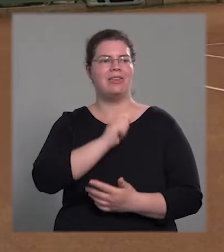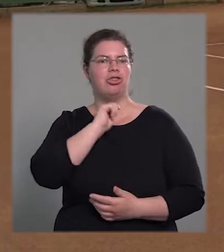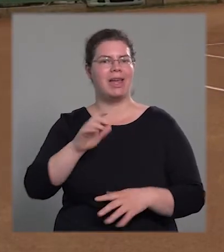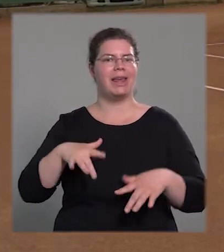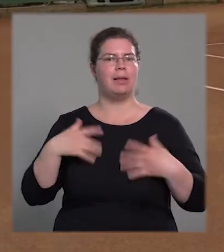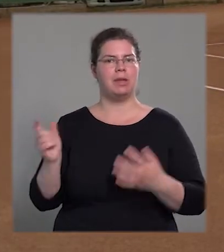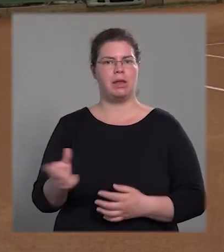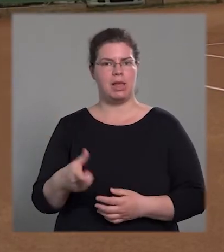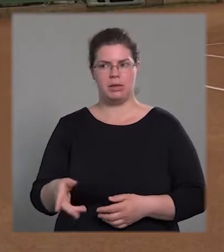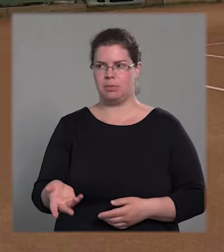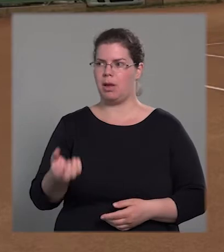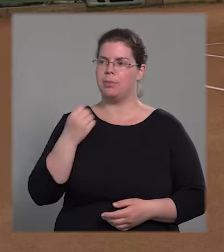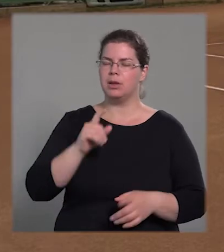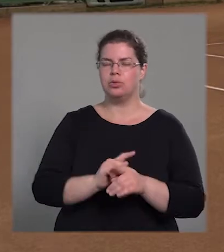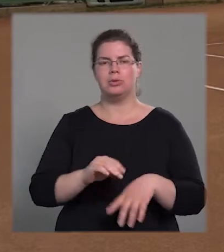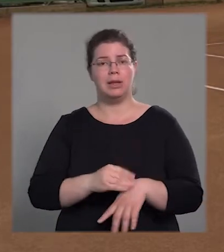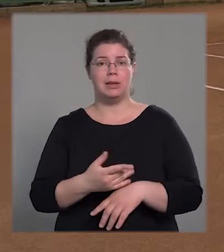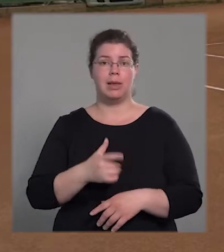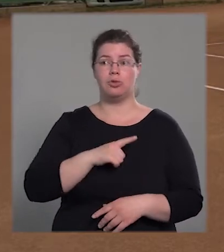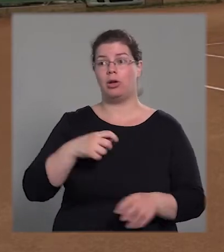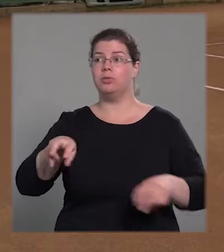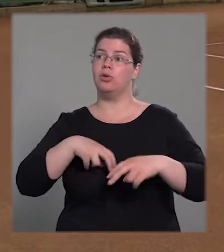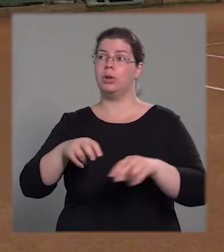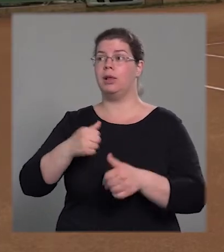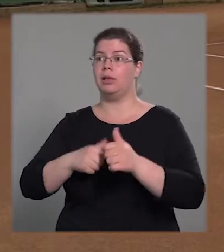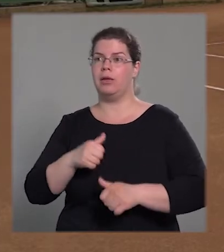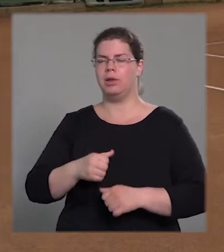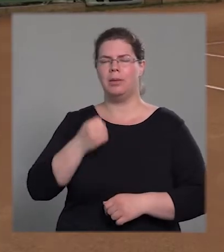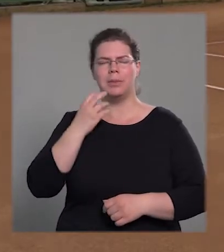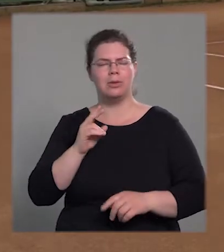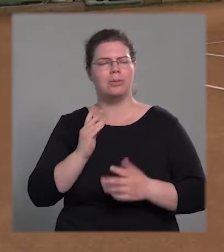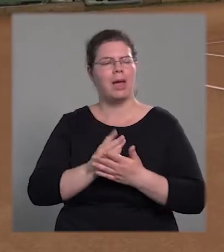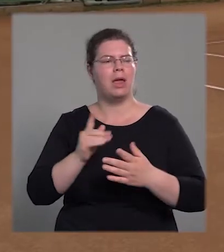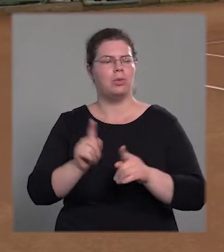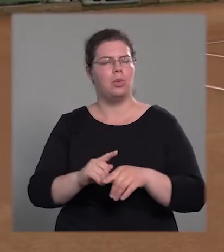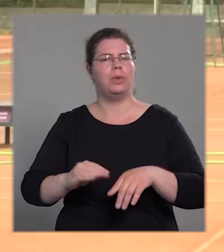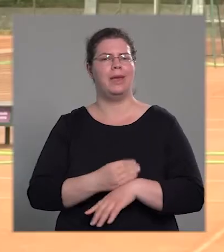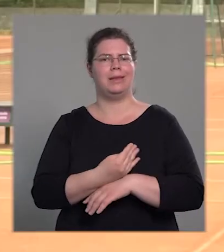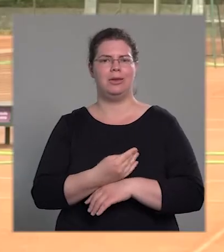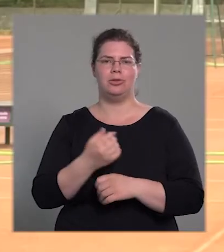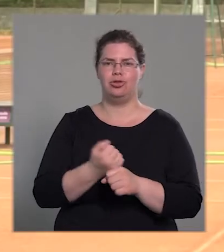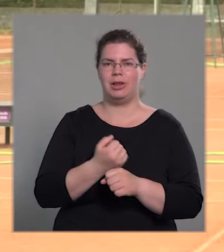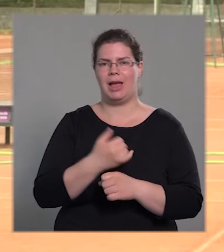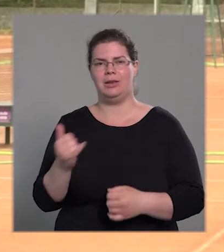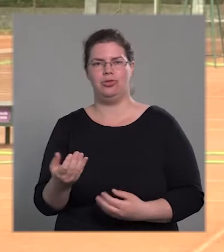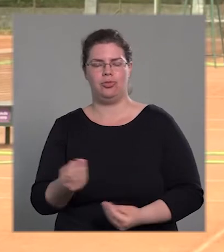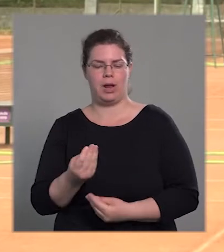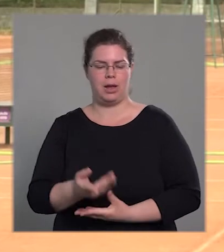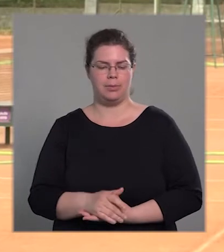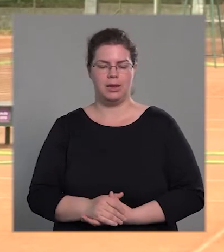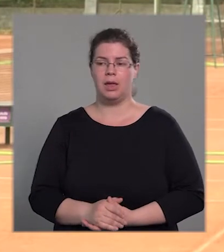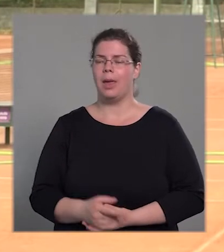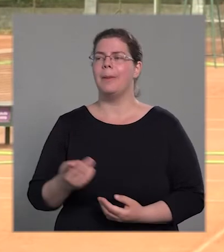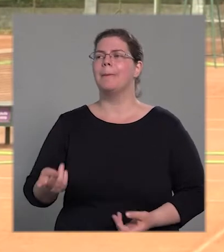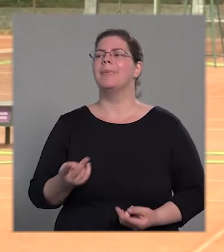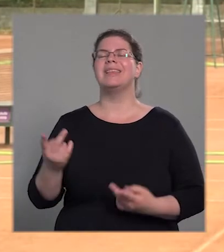hogy nem csak itt futkorászik és szenved, hanem amikor már valahogy azt érzi, hogy most már csinál is valamit? Természetesen ez attól függ, hogy hetente